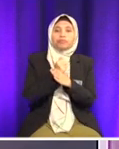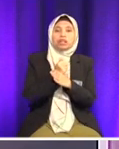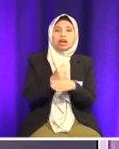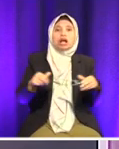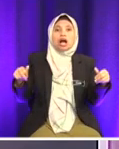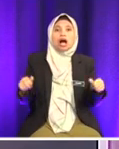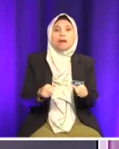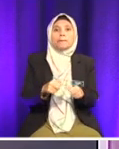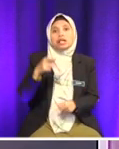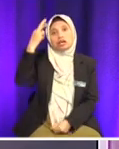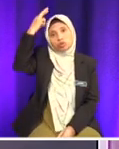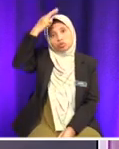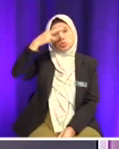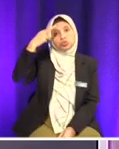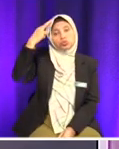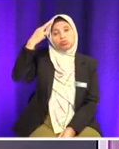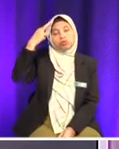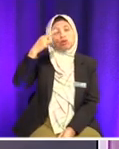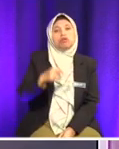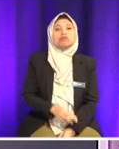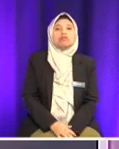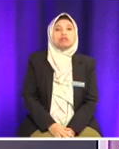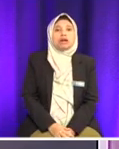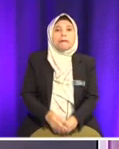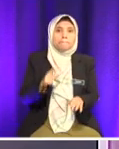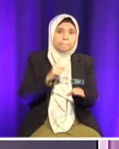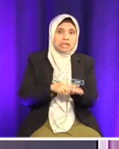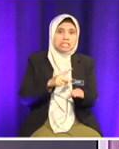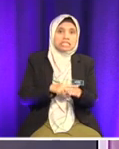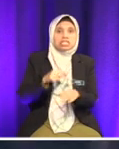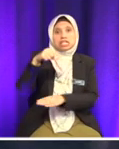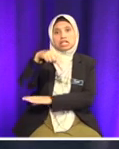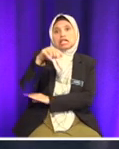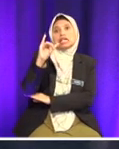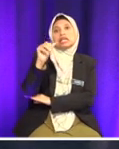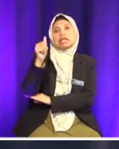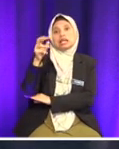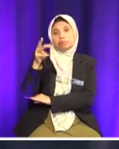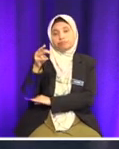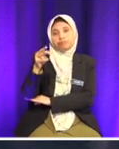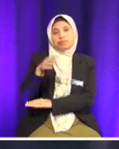amalan-amalan Rasulullah Shallallahu Alaihi Wasallam ketika Baginda qiyamulai